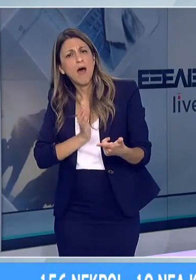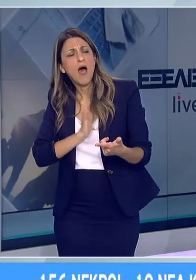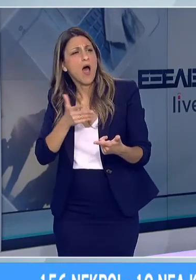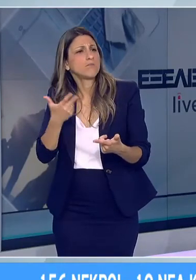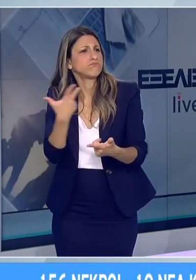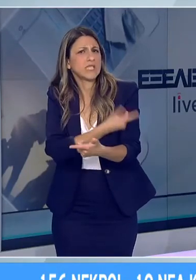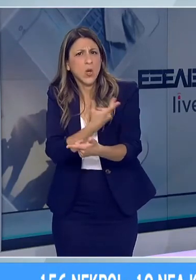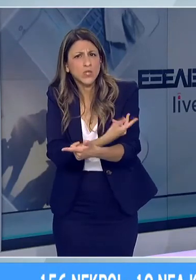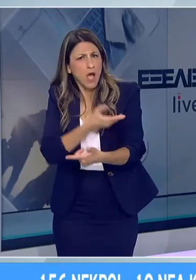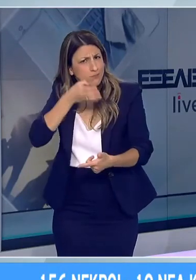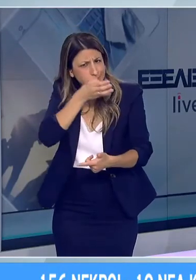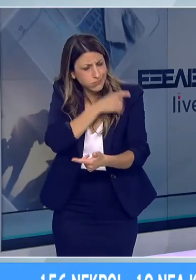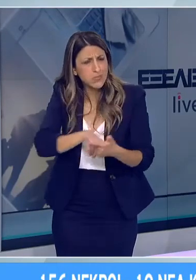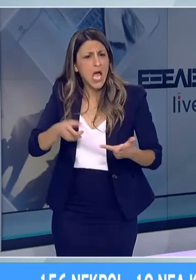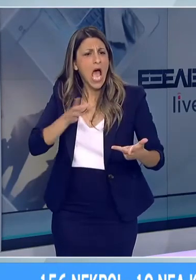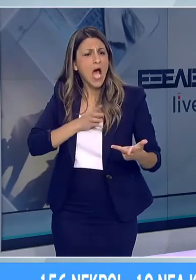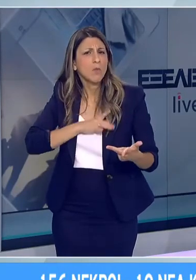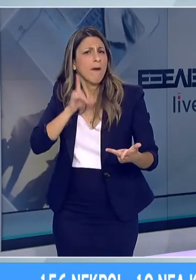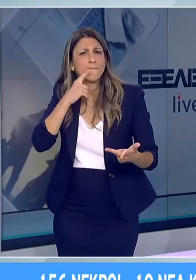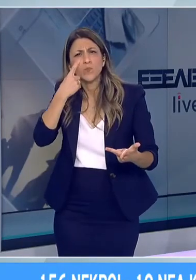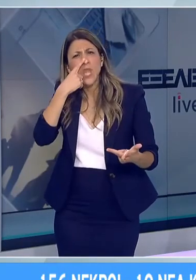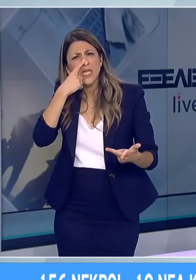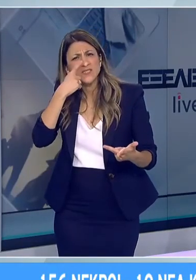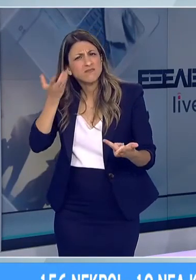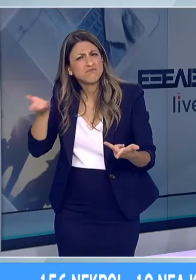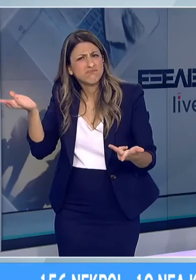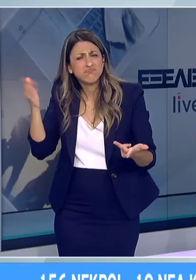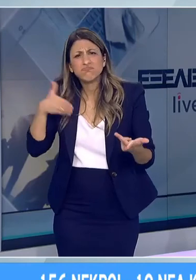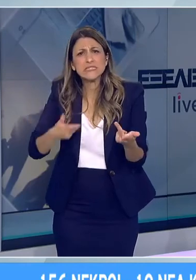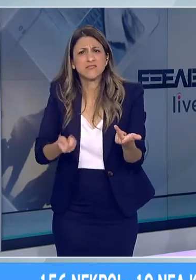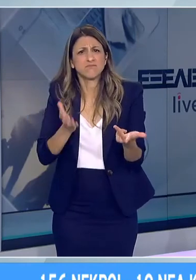Οι τελευταίες, μάλιστα, είναι κατεξοχήν εκτεθειμένες σε πιθανή μόλυνση από τον κορονοϊό.